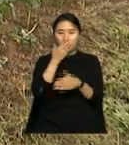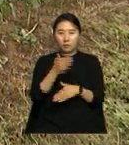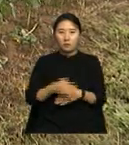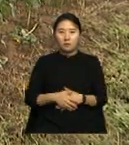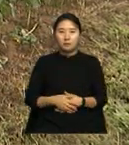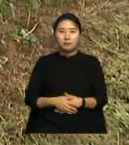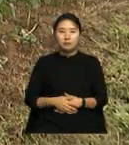계획입니다